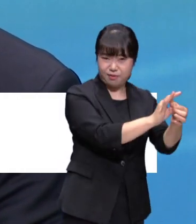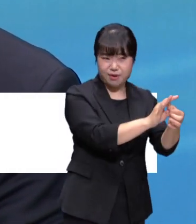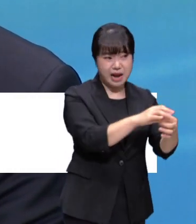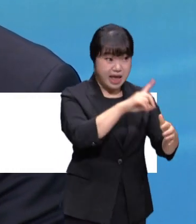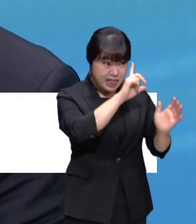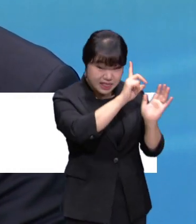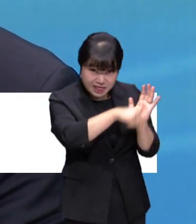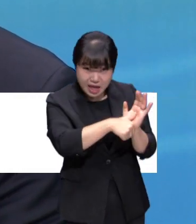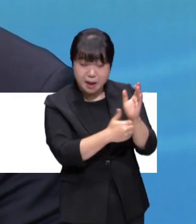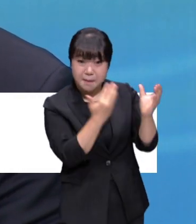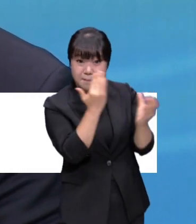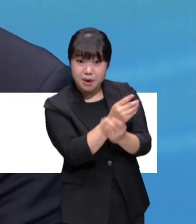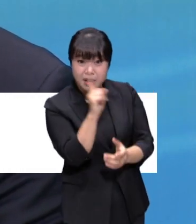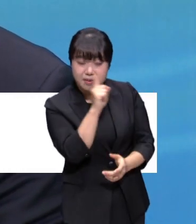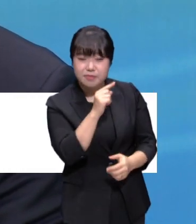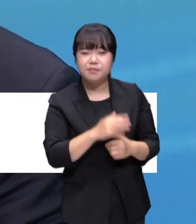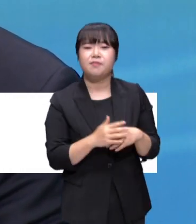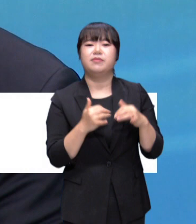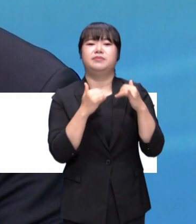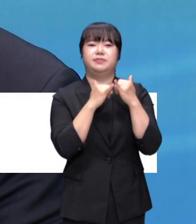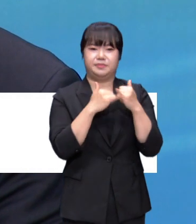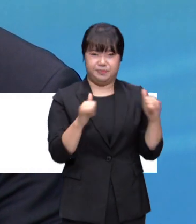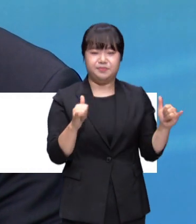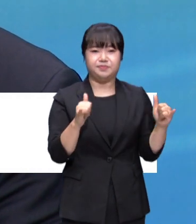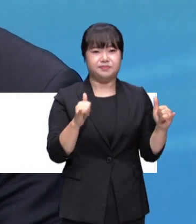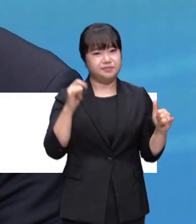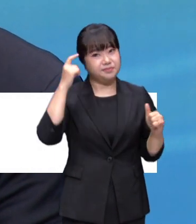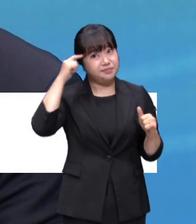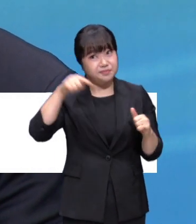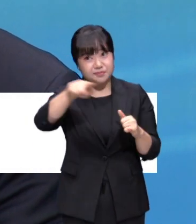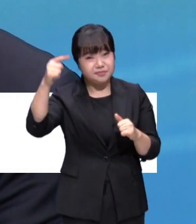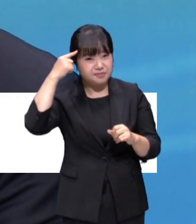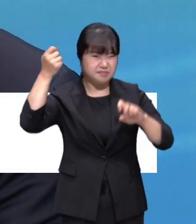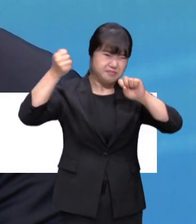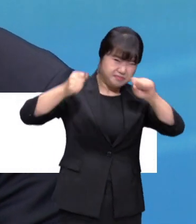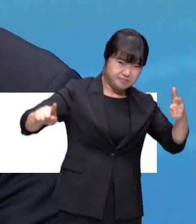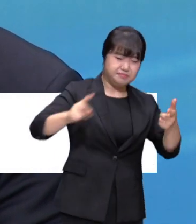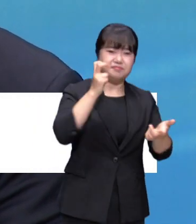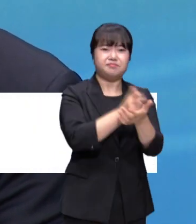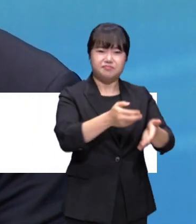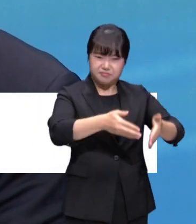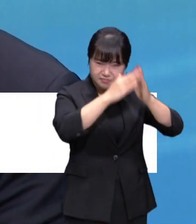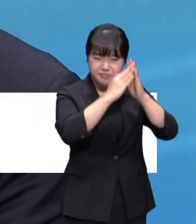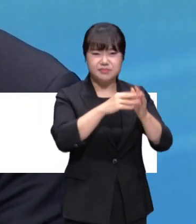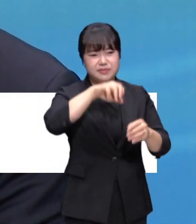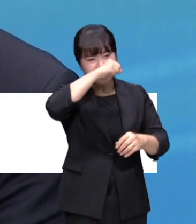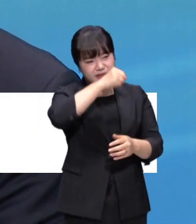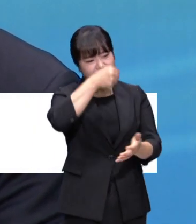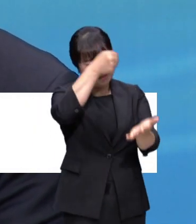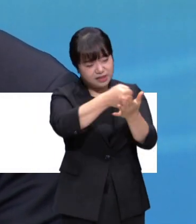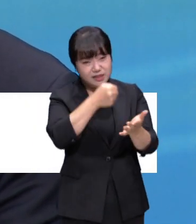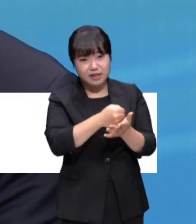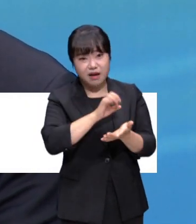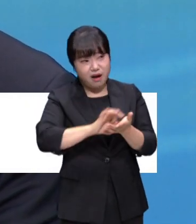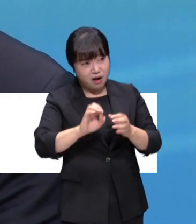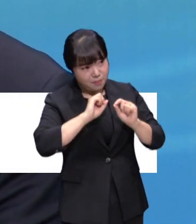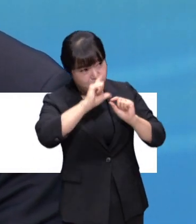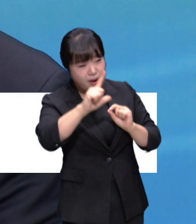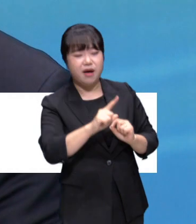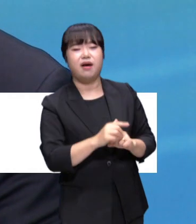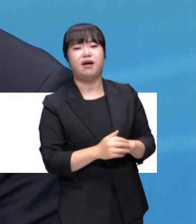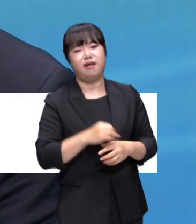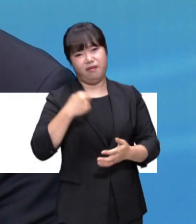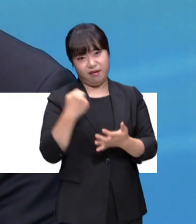과정에서 시민의 뜻과 역행하는 이런 조례를 만들고 예산을 집행하는 것이 상당수가